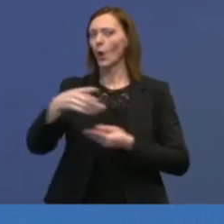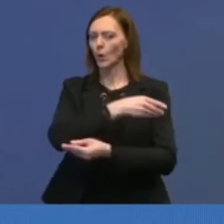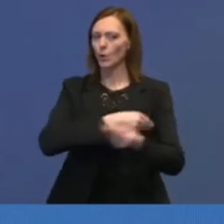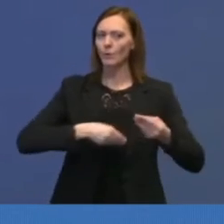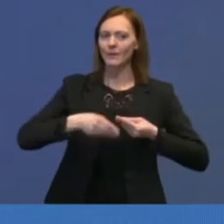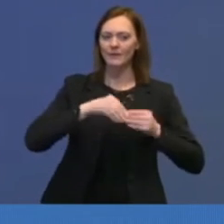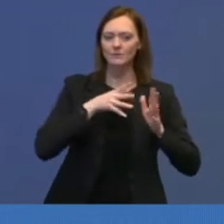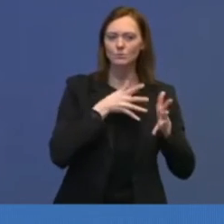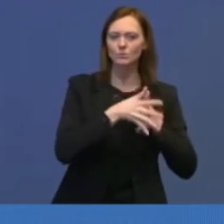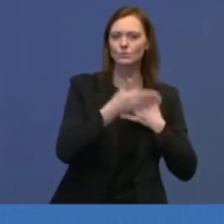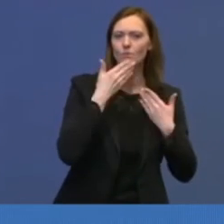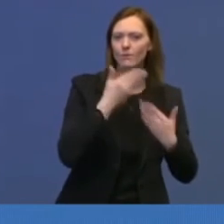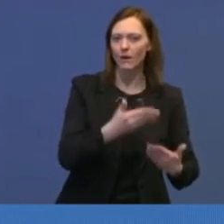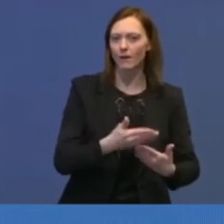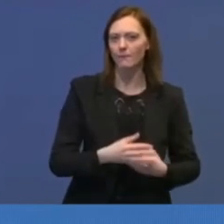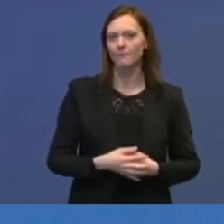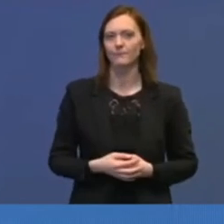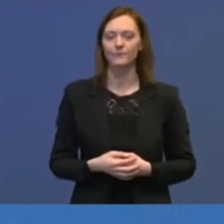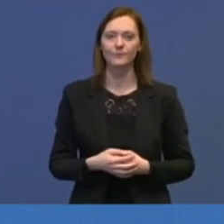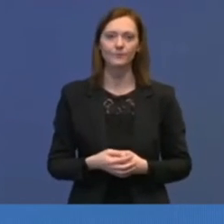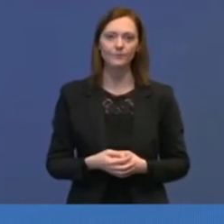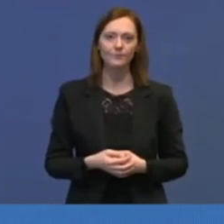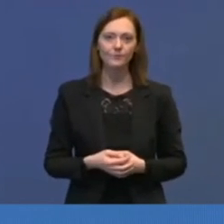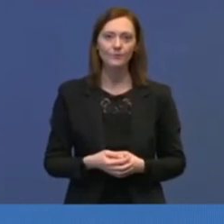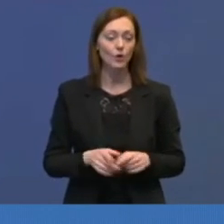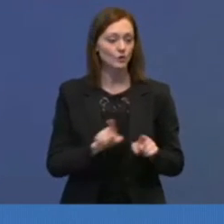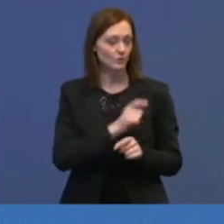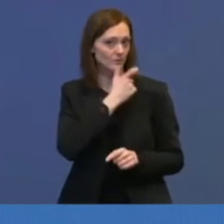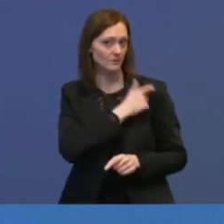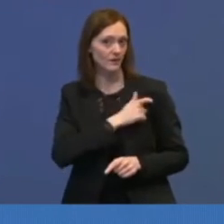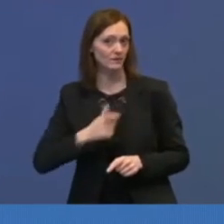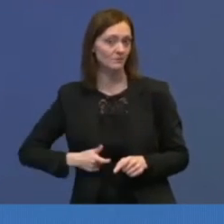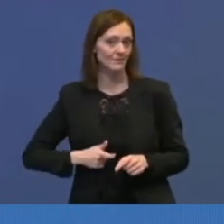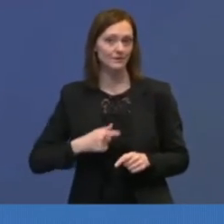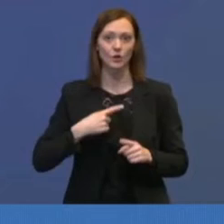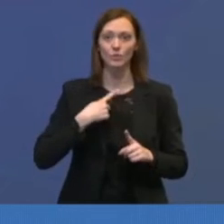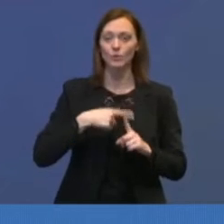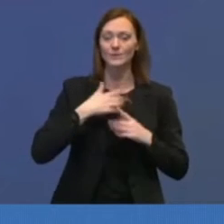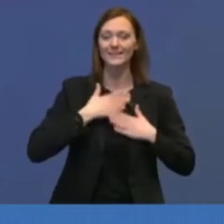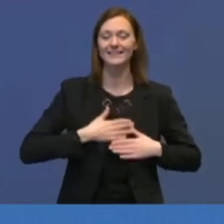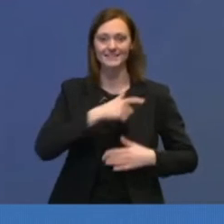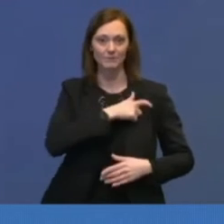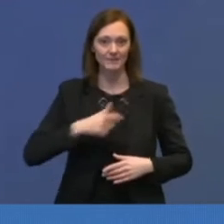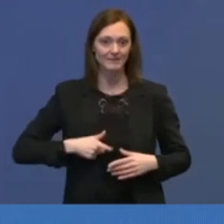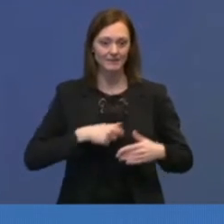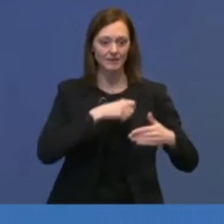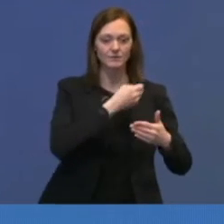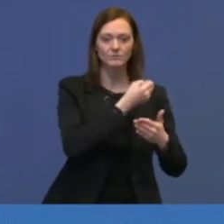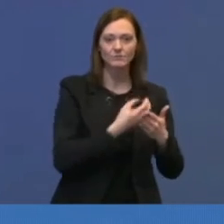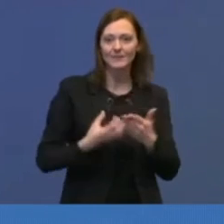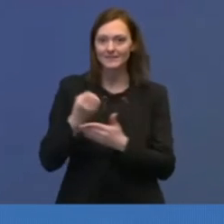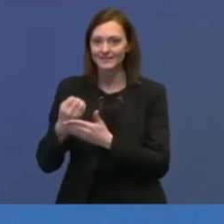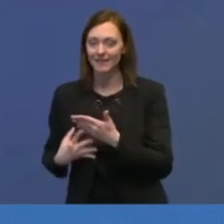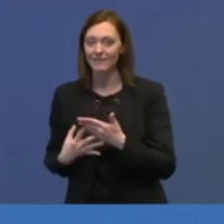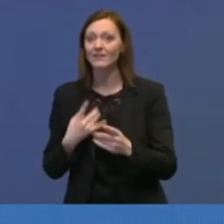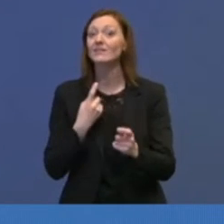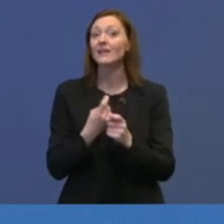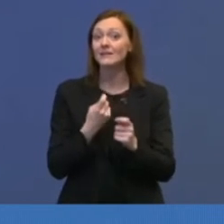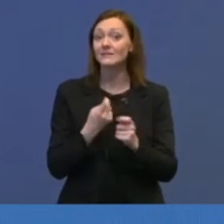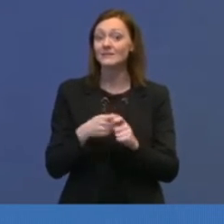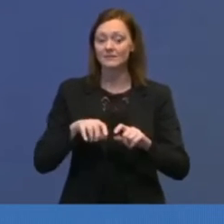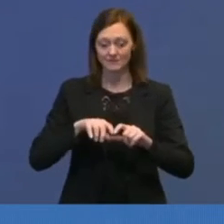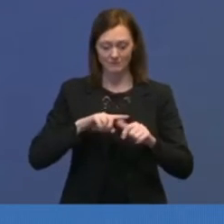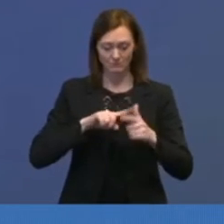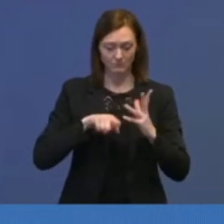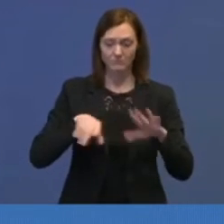waqanaan doonu. Sidar risulu saalaha yawisir aafmaad kushaqayn wala chouchina yakur daqwaad damman xairaadi xadida